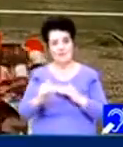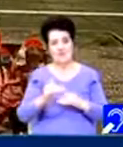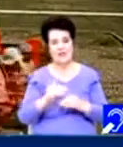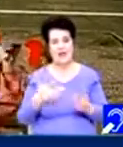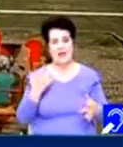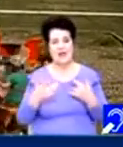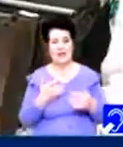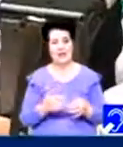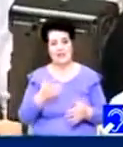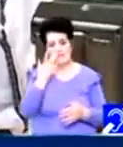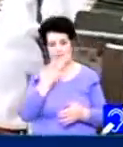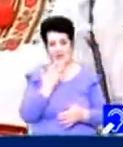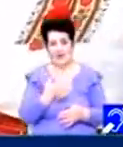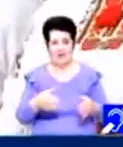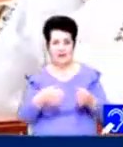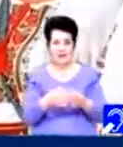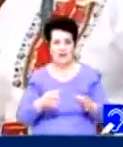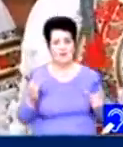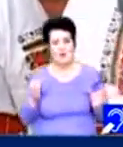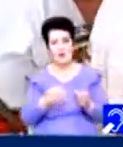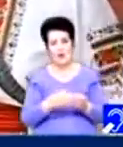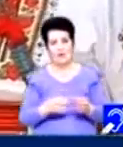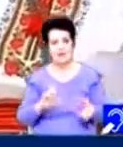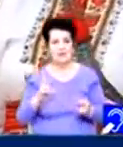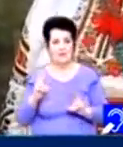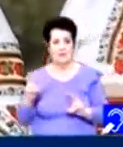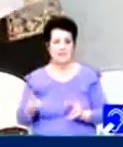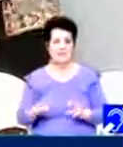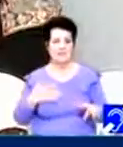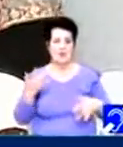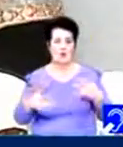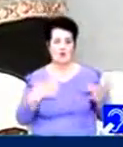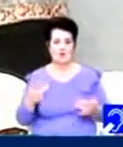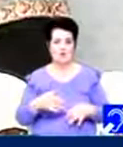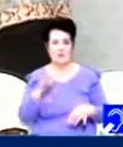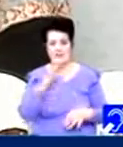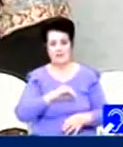Acum micii artiști și colectivele de dans și muzică pot da concerte.